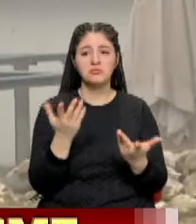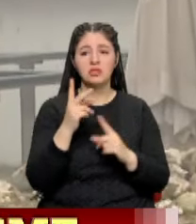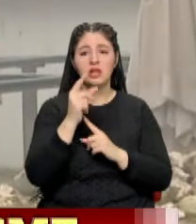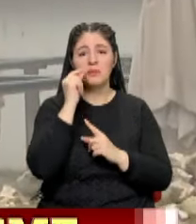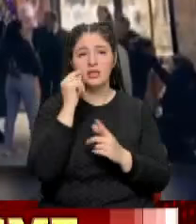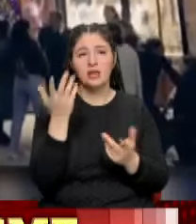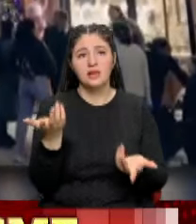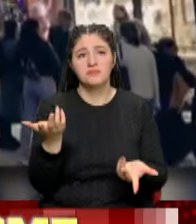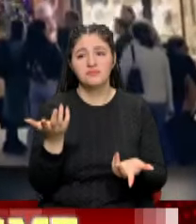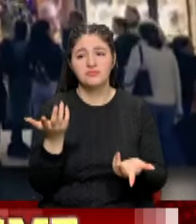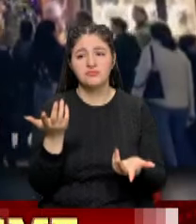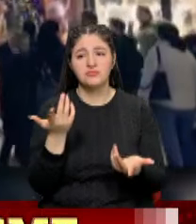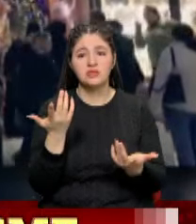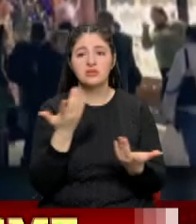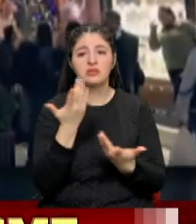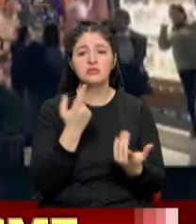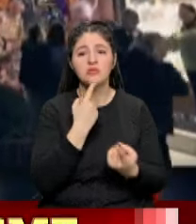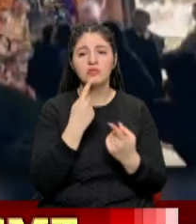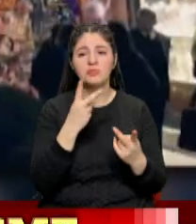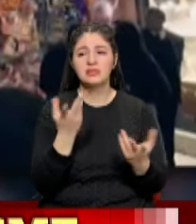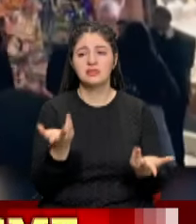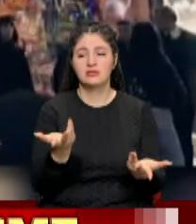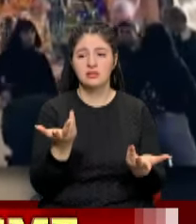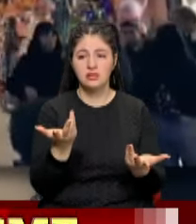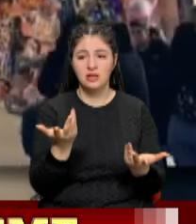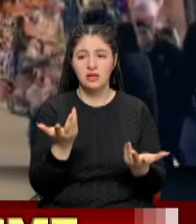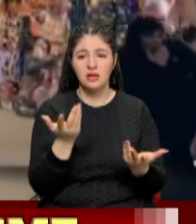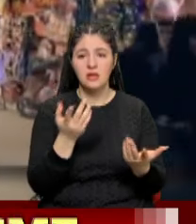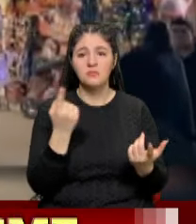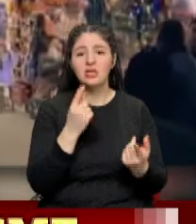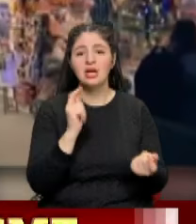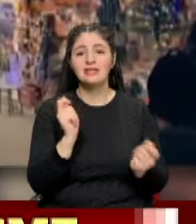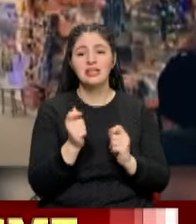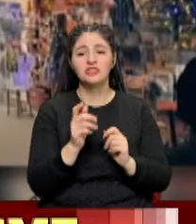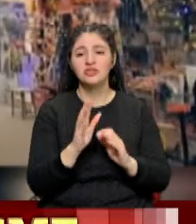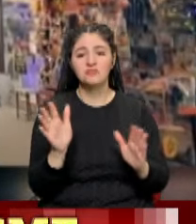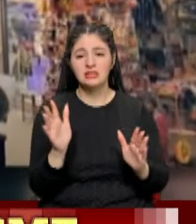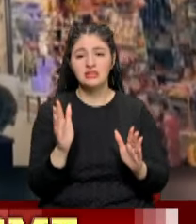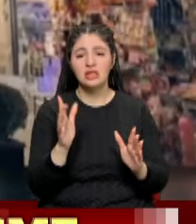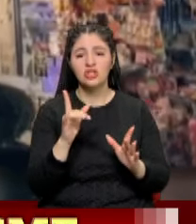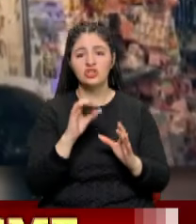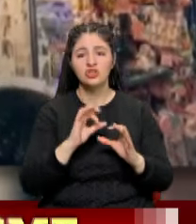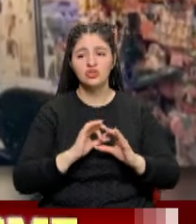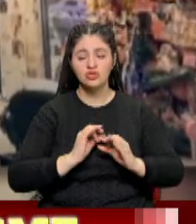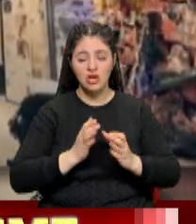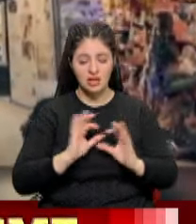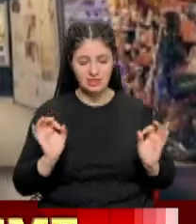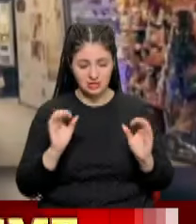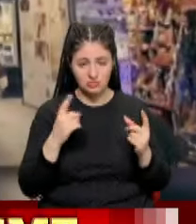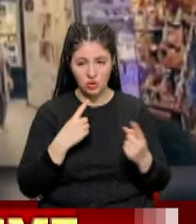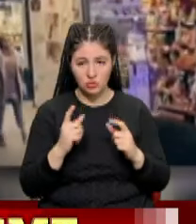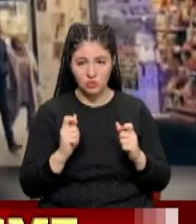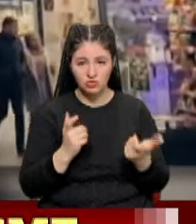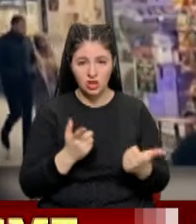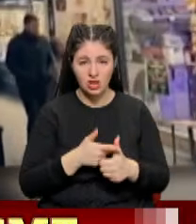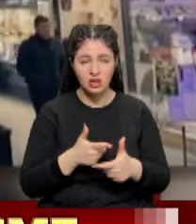İlker Bey? Neyi konuşabiliriz ki? Bir şeyin değişmediği, çaresizliğin mi